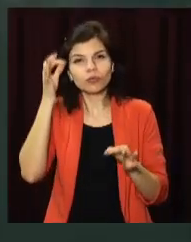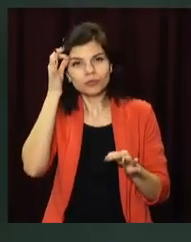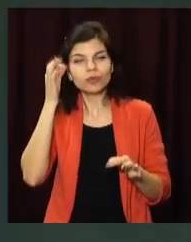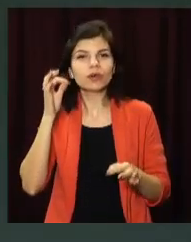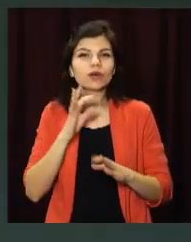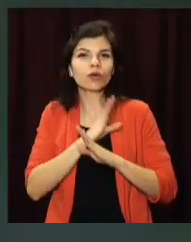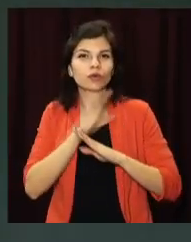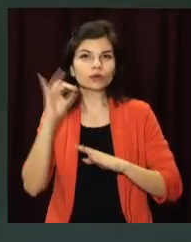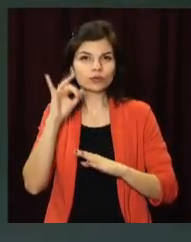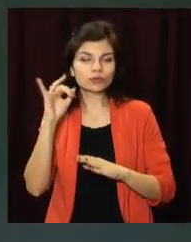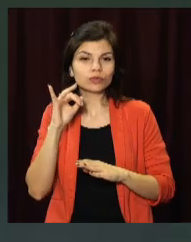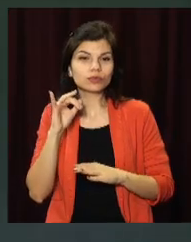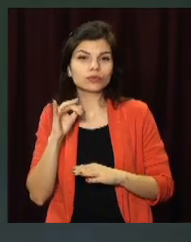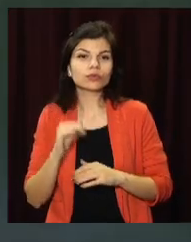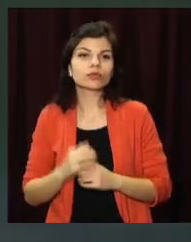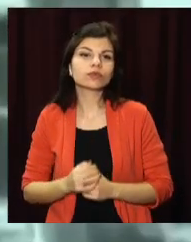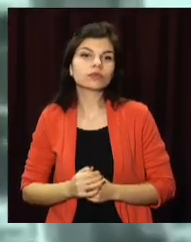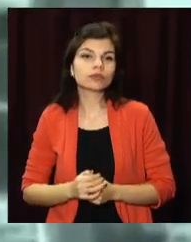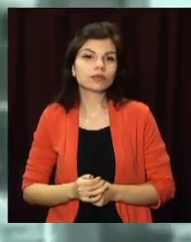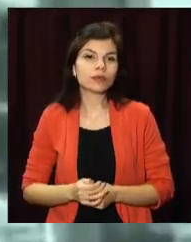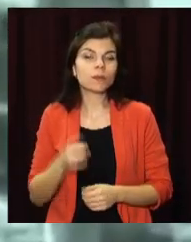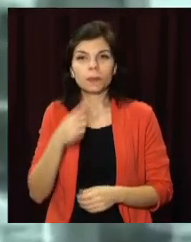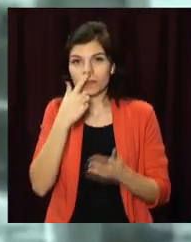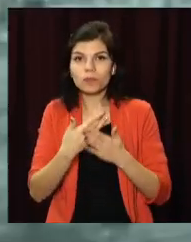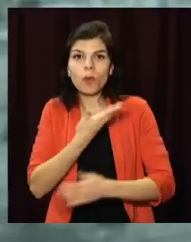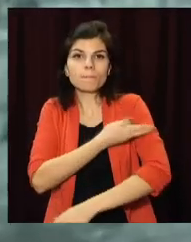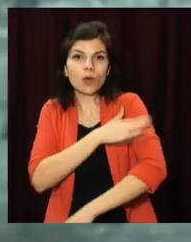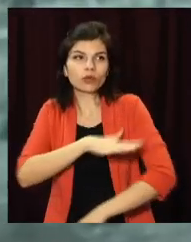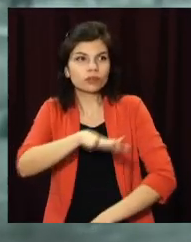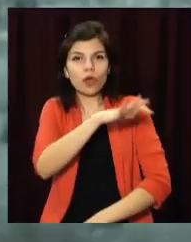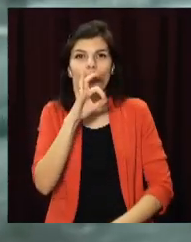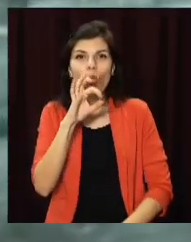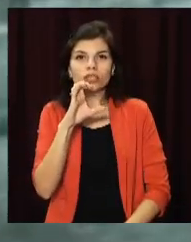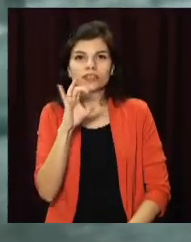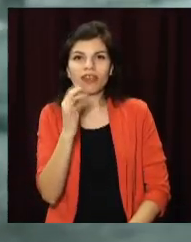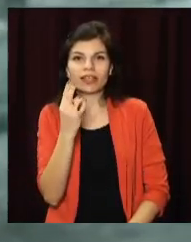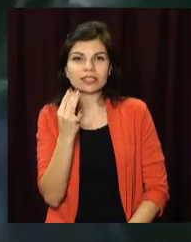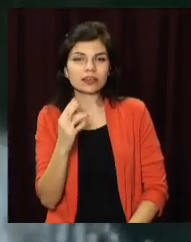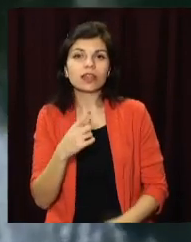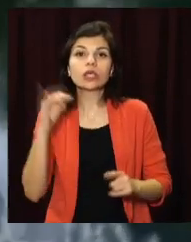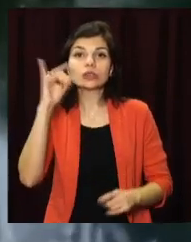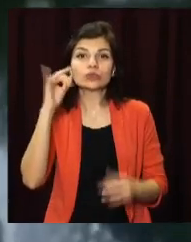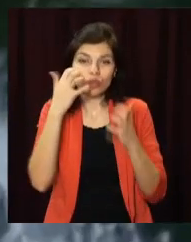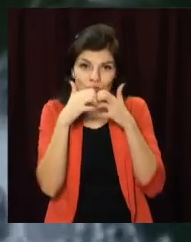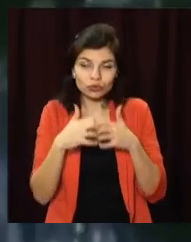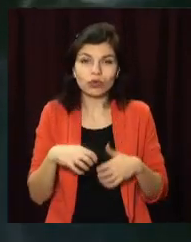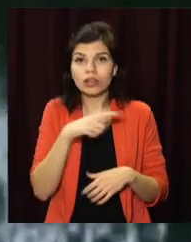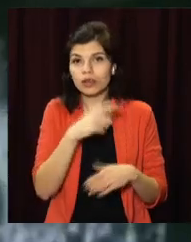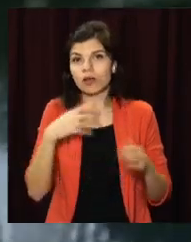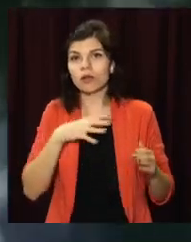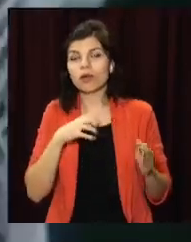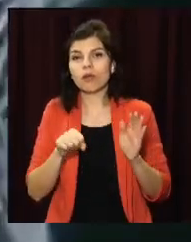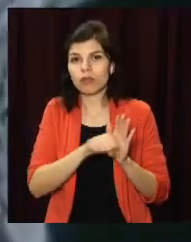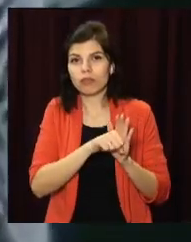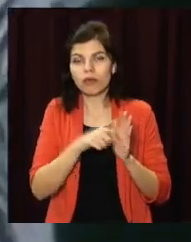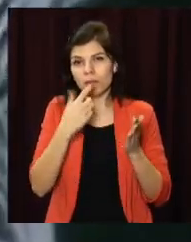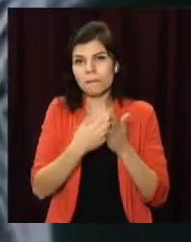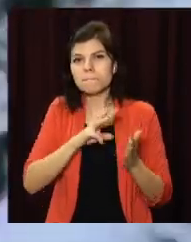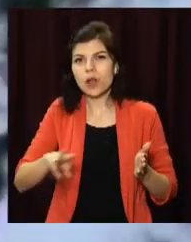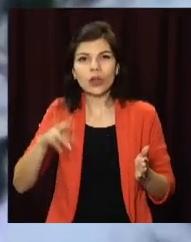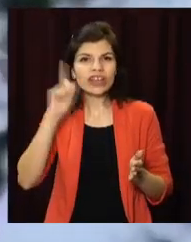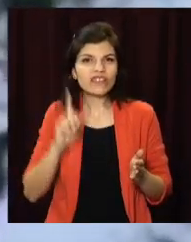фронту звільнили найбільший нацистський табір смерті – Аушвіц-Біркенау, поблизу польського міста Освенцім. За підрахунками істориків, там